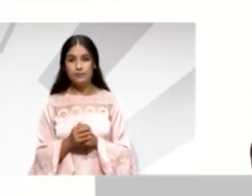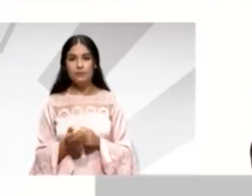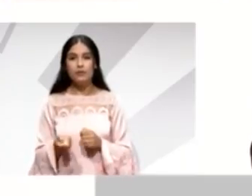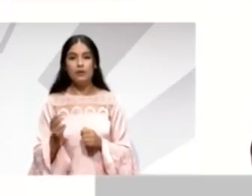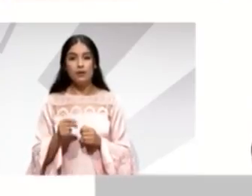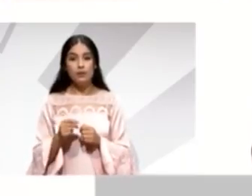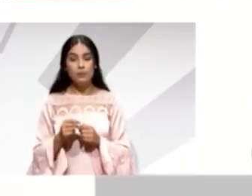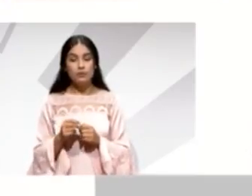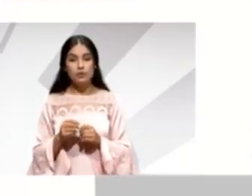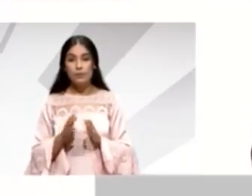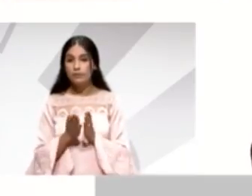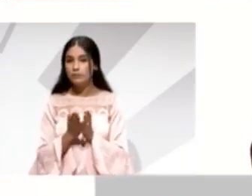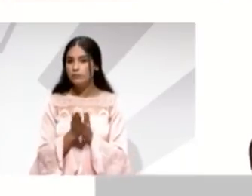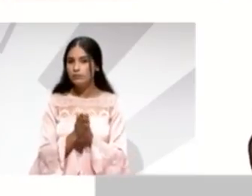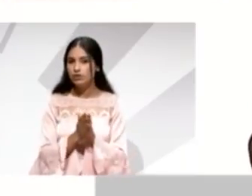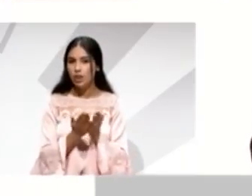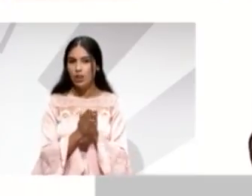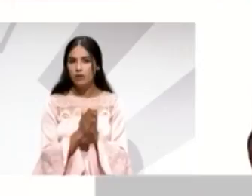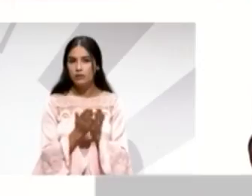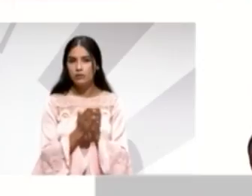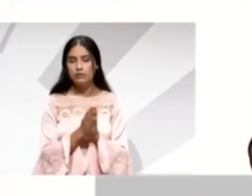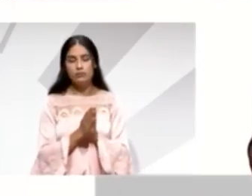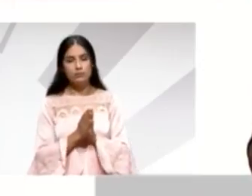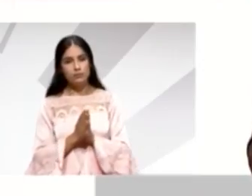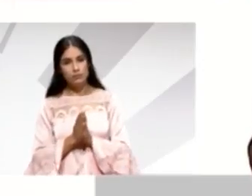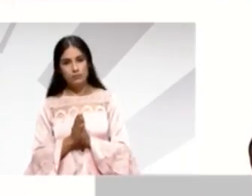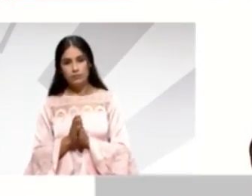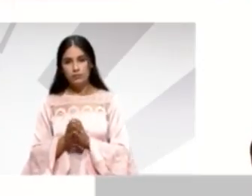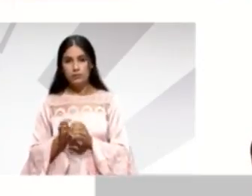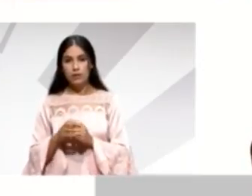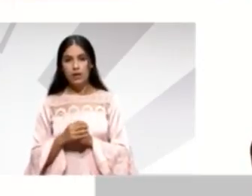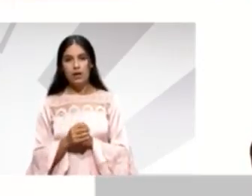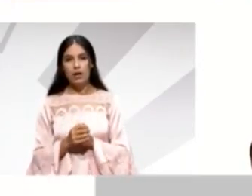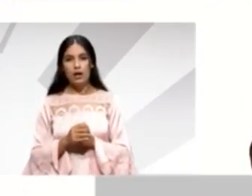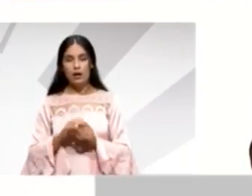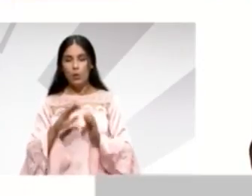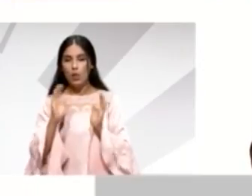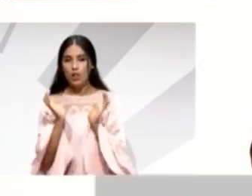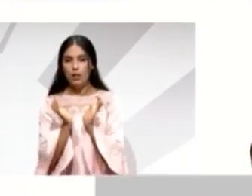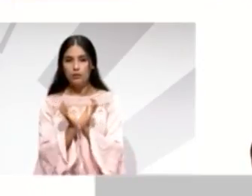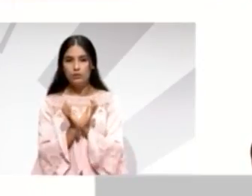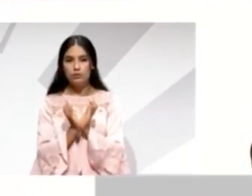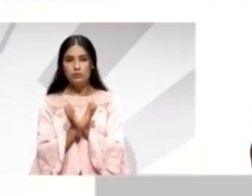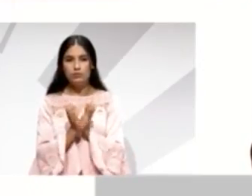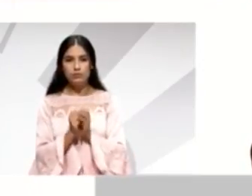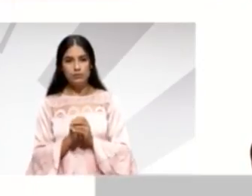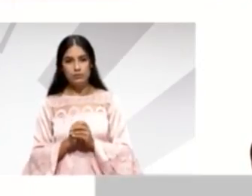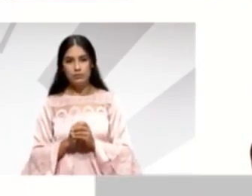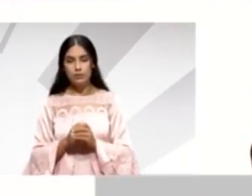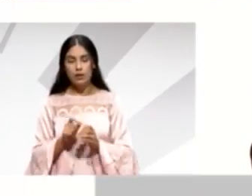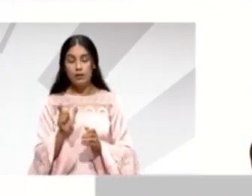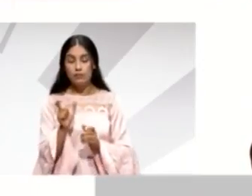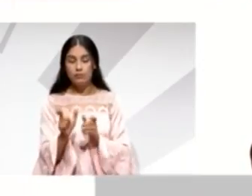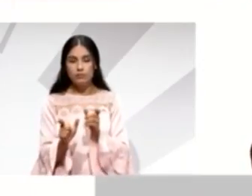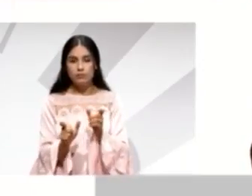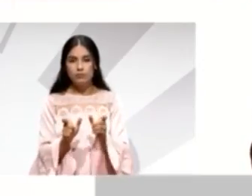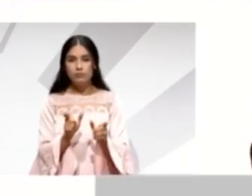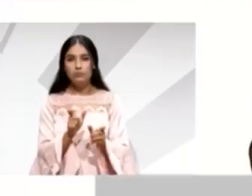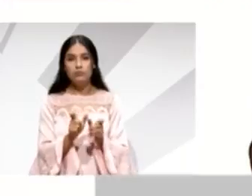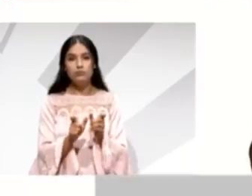مجله الاحوال الشخصيه ام بما يتضمن حمايه مكاسب المراه والاسره التونسيه